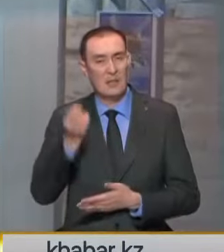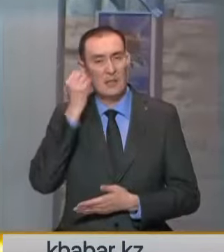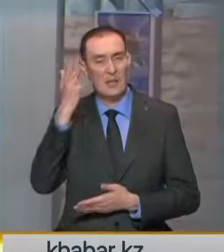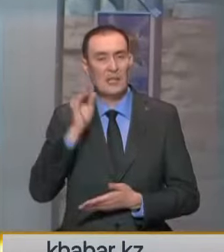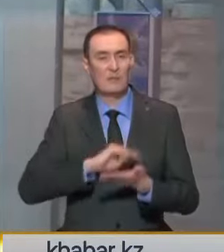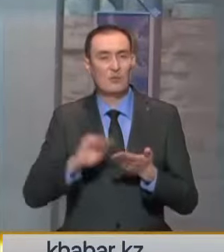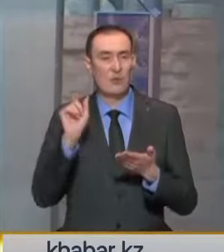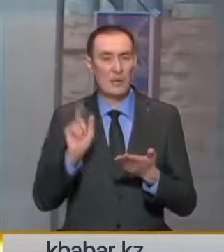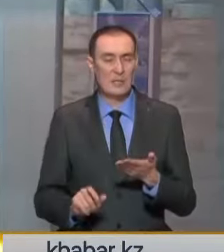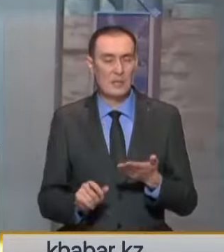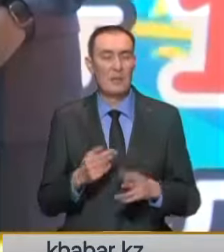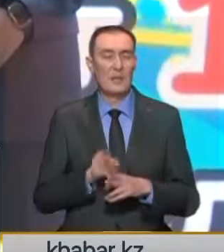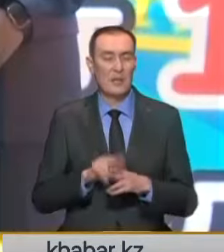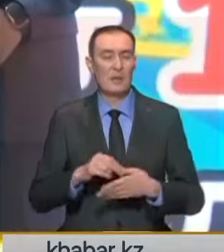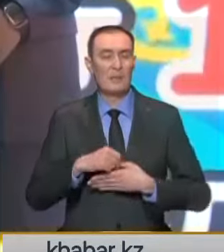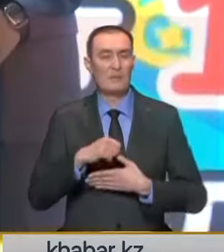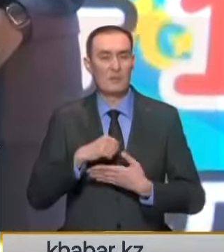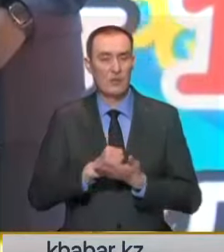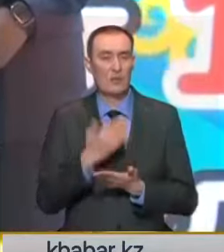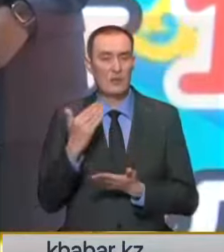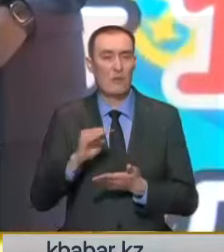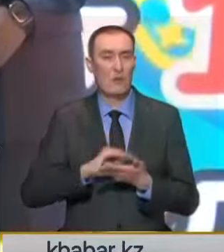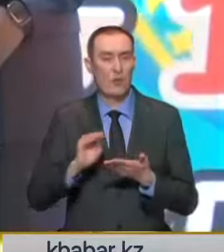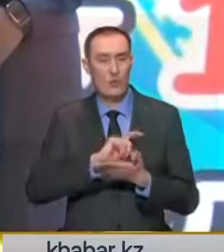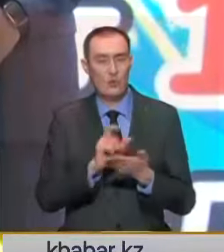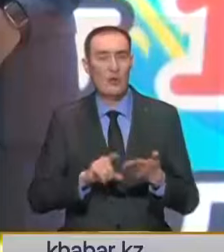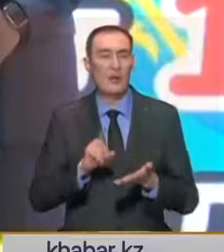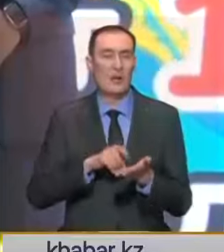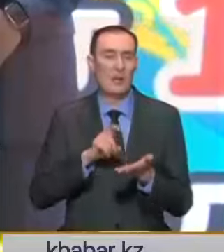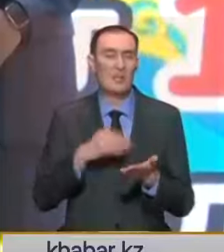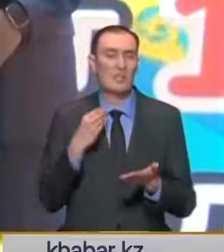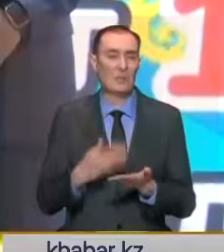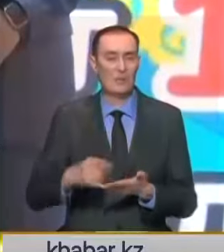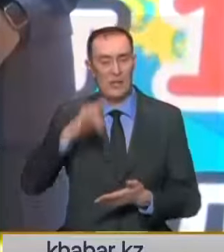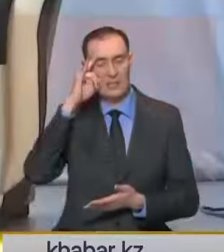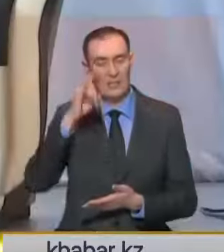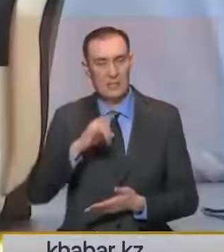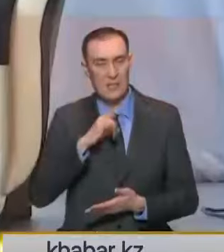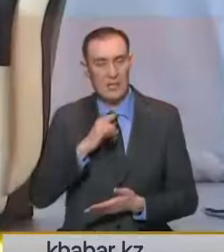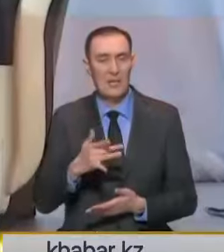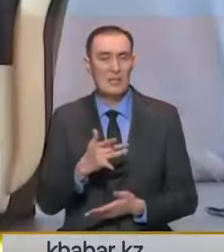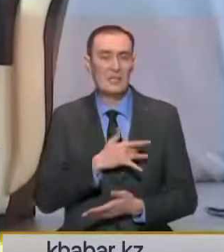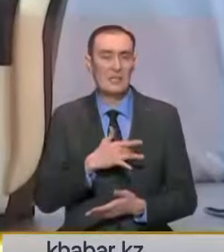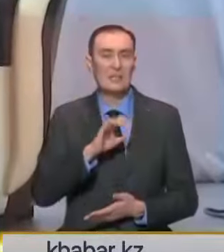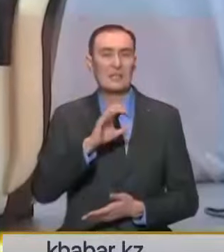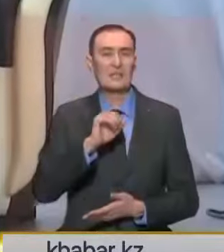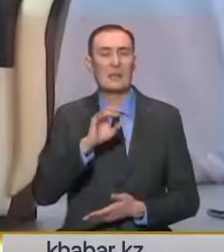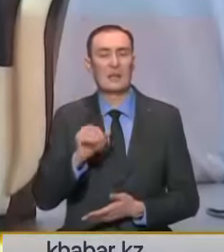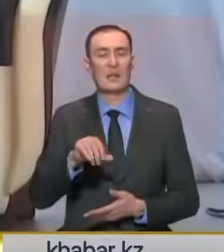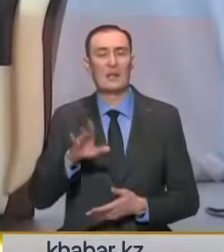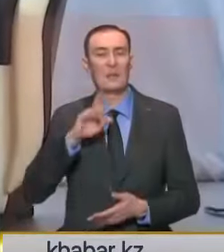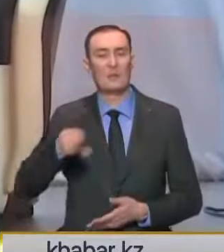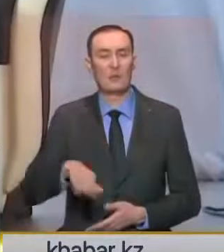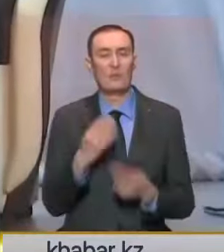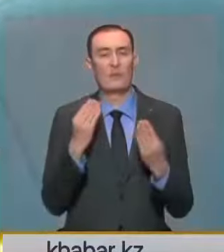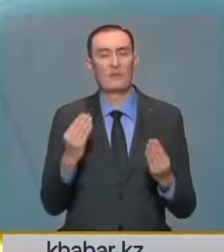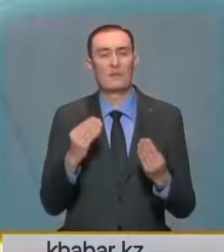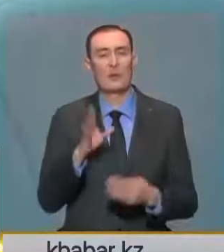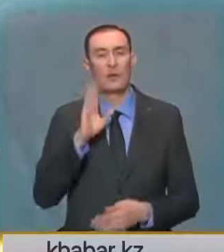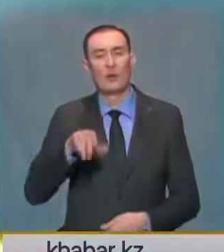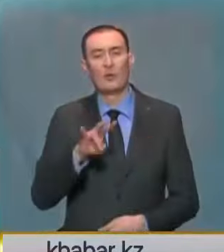талантливым журналистом. Это подтверждают его очерки «Караганда. Сокровищница Казахстана», «Сердце Сарыарки. На берегу величественной